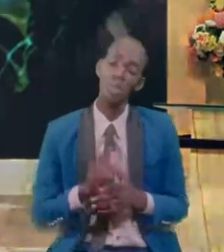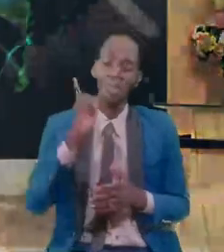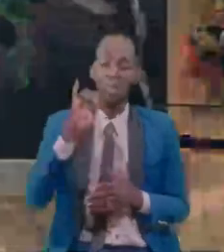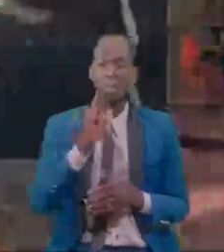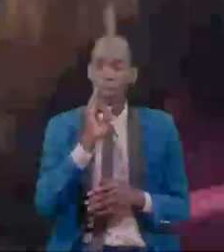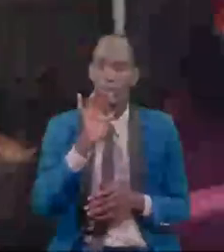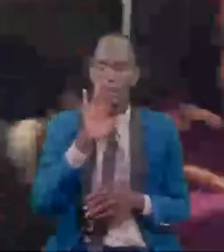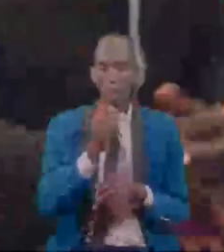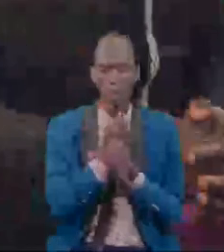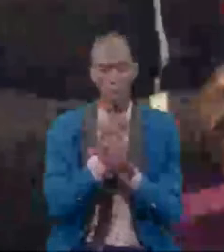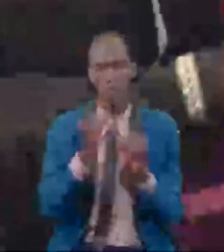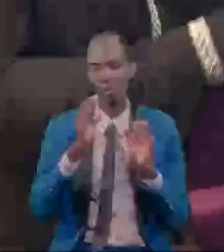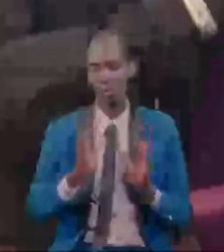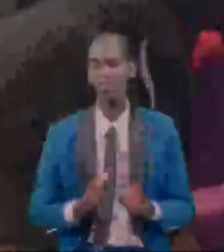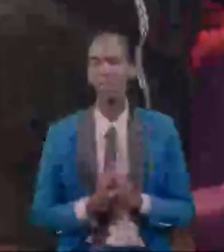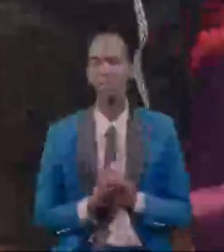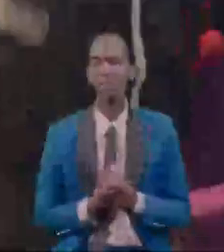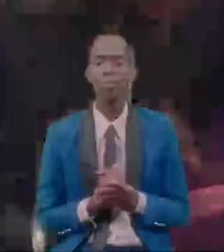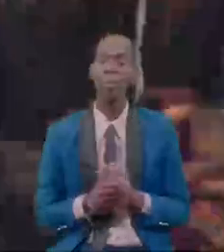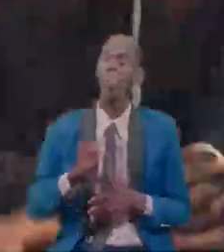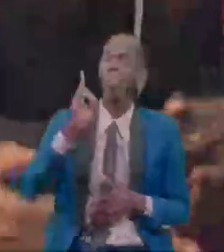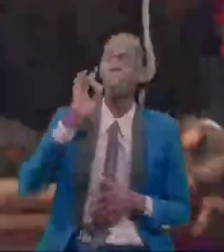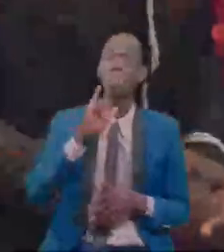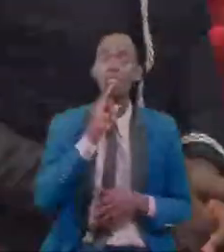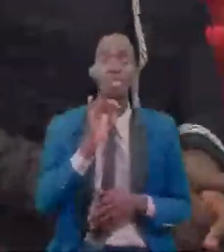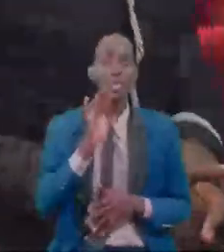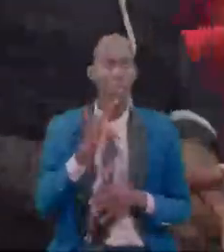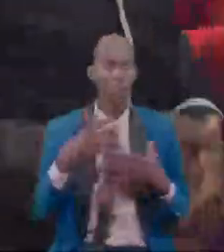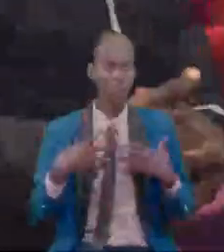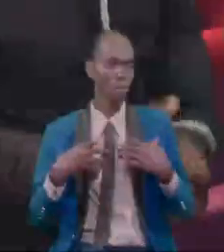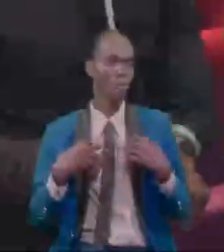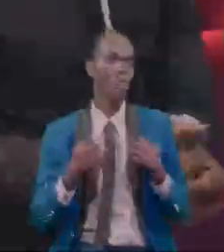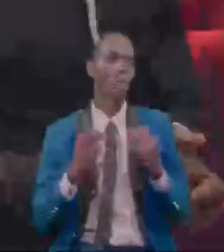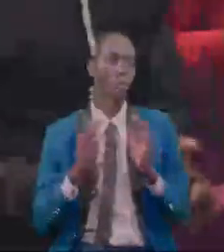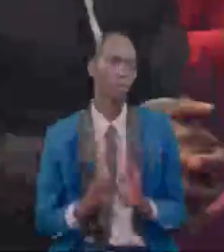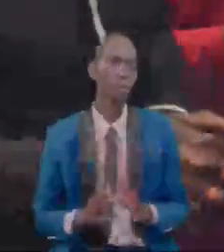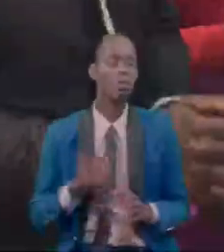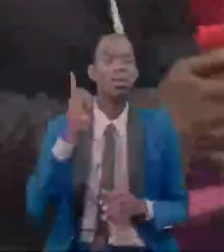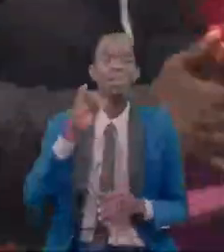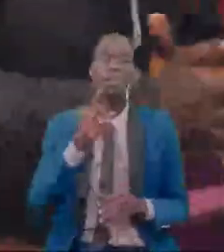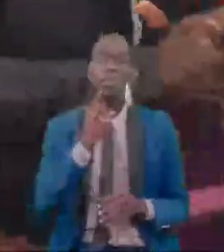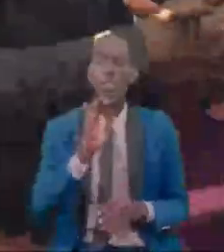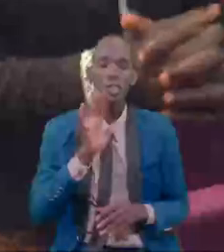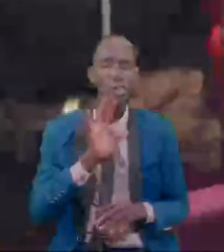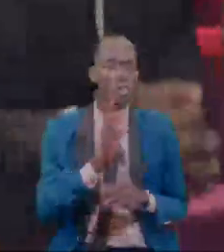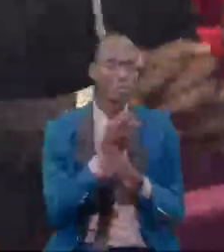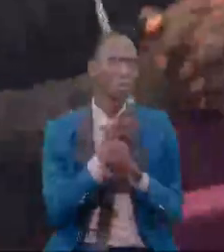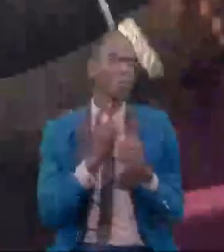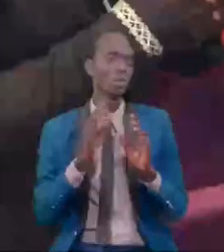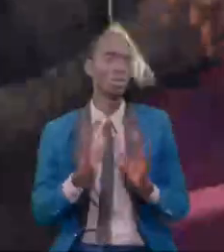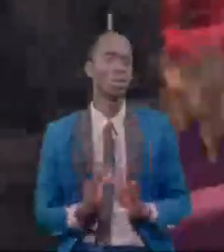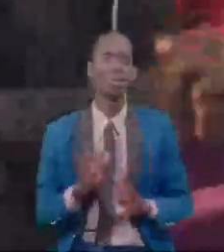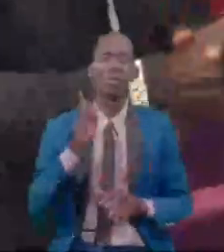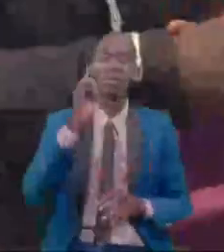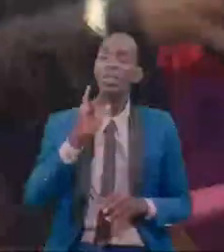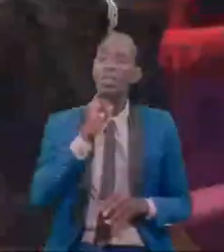Il est votre sauveur. Il est votre guérisseur. Il est votre libérateur.